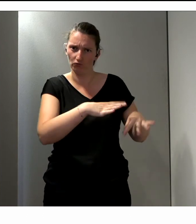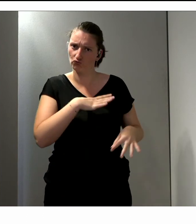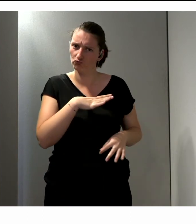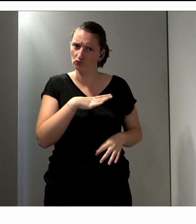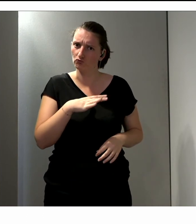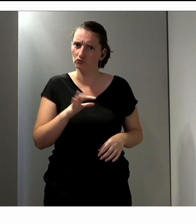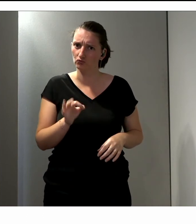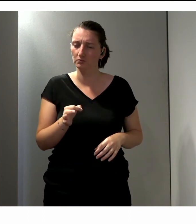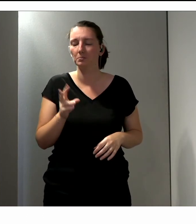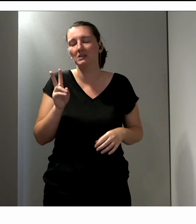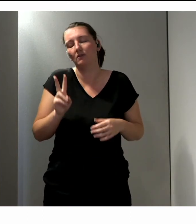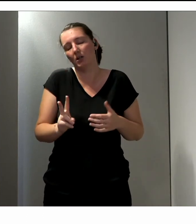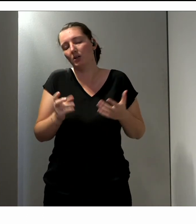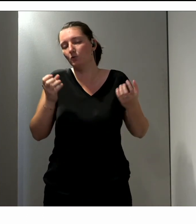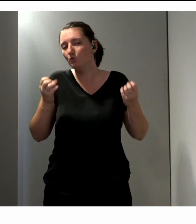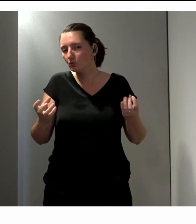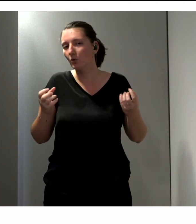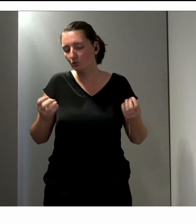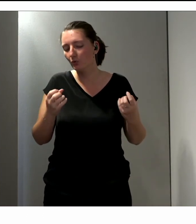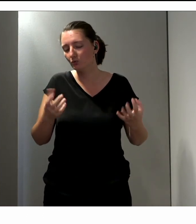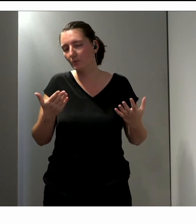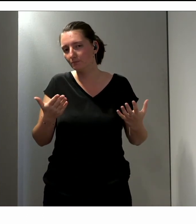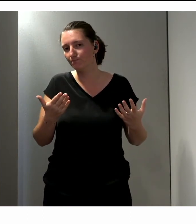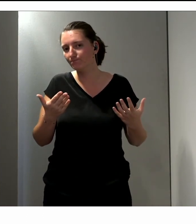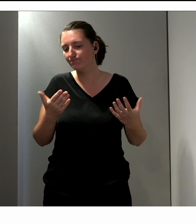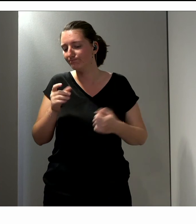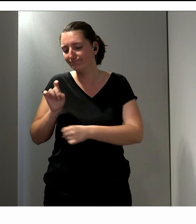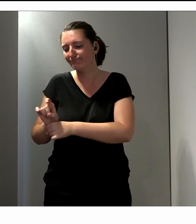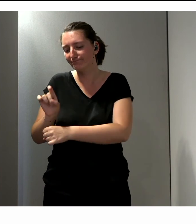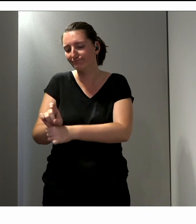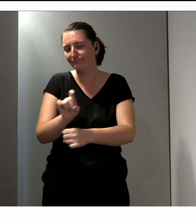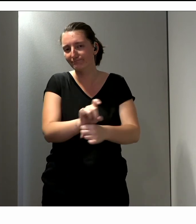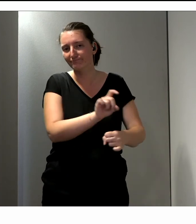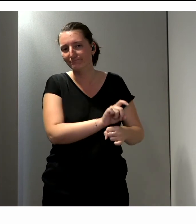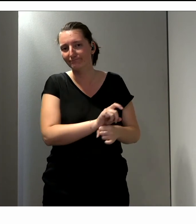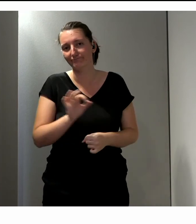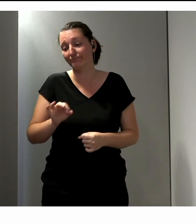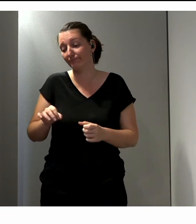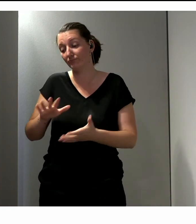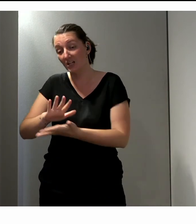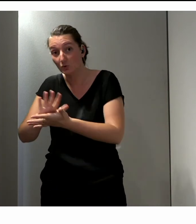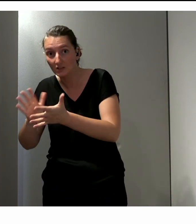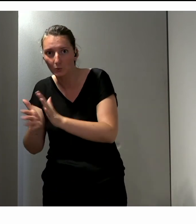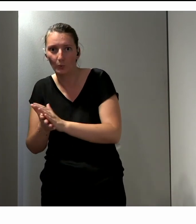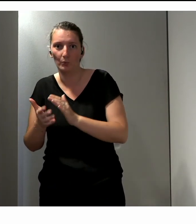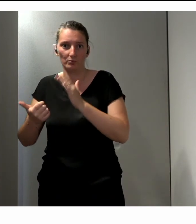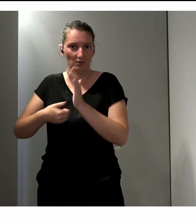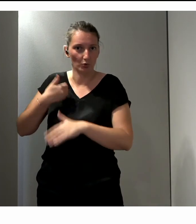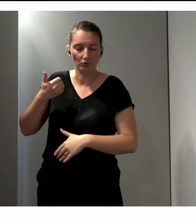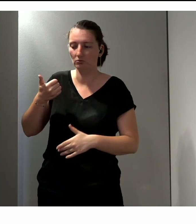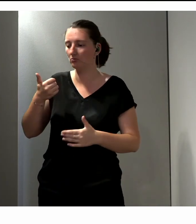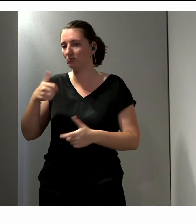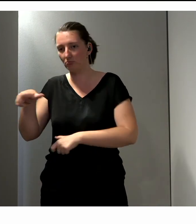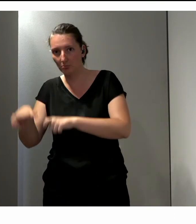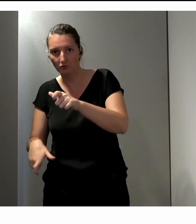que c'est assez régulier que ces conseils sont assez critiqués par les associations indépendantes